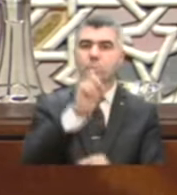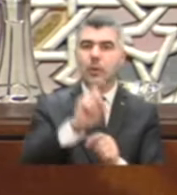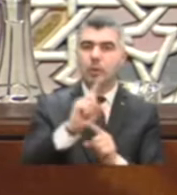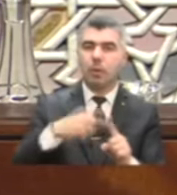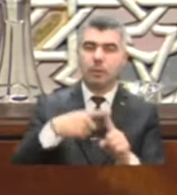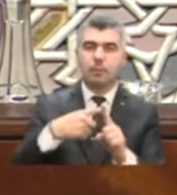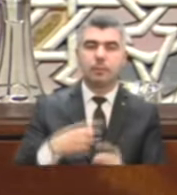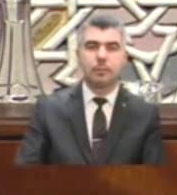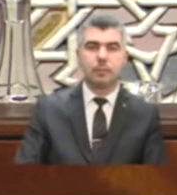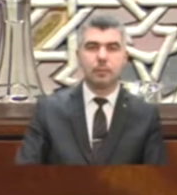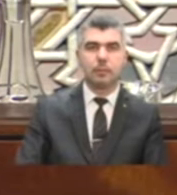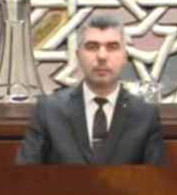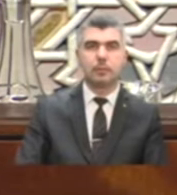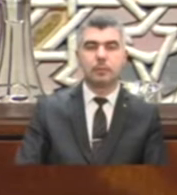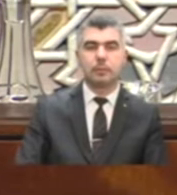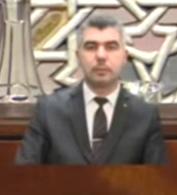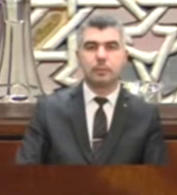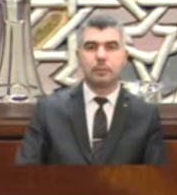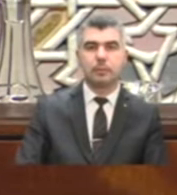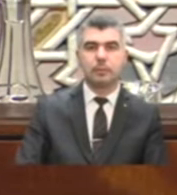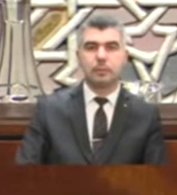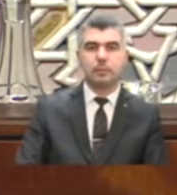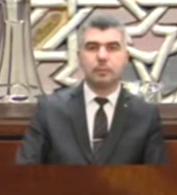تعقيبات إضافية؟